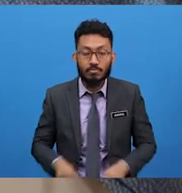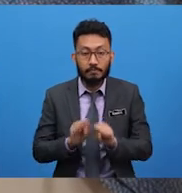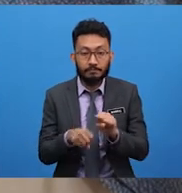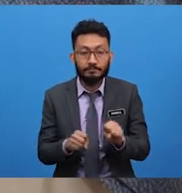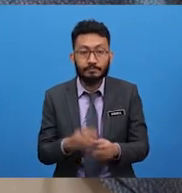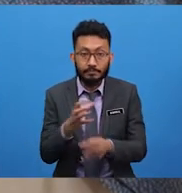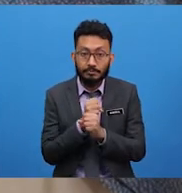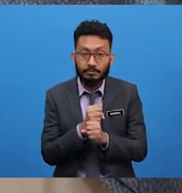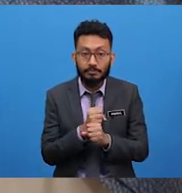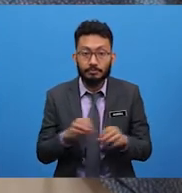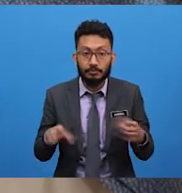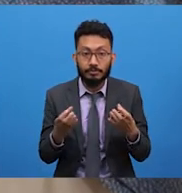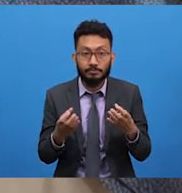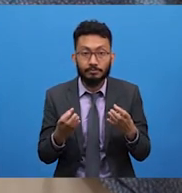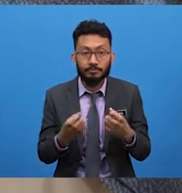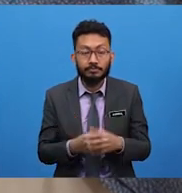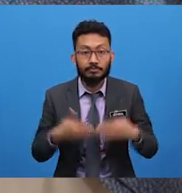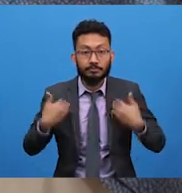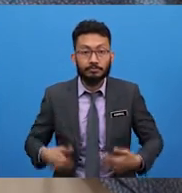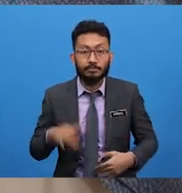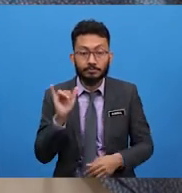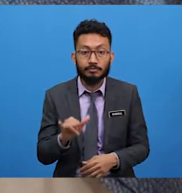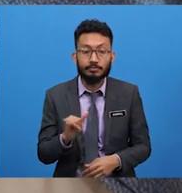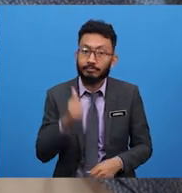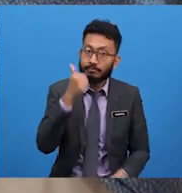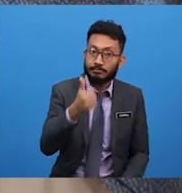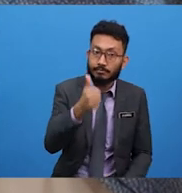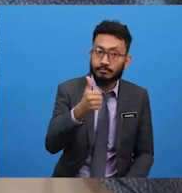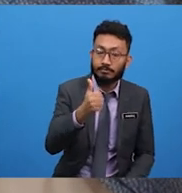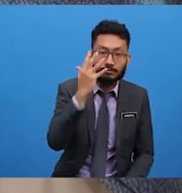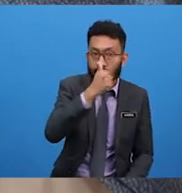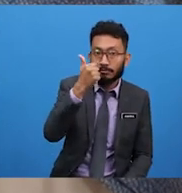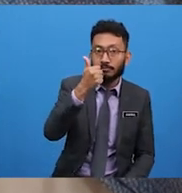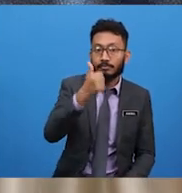menghasilkan pakaian yang selesa mengikut saiz badan si pemakai.